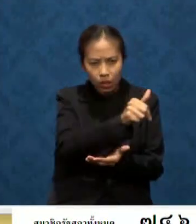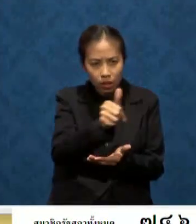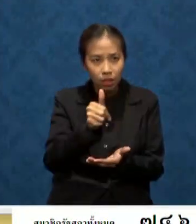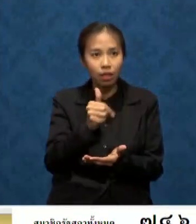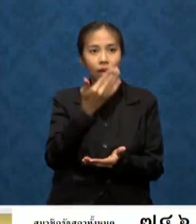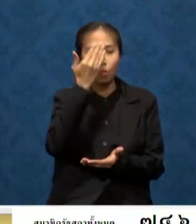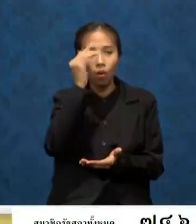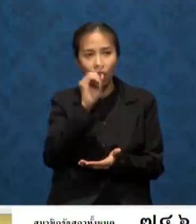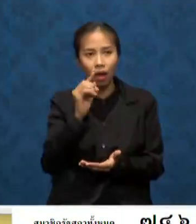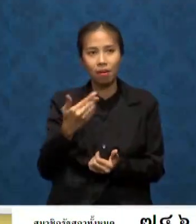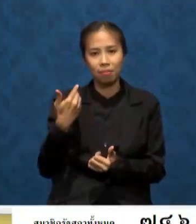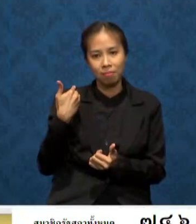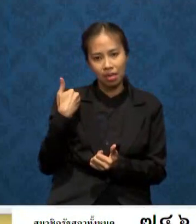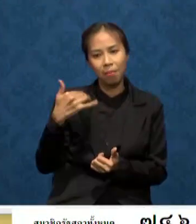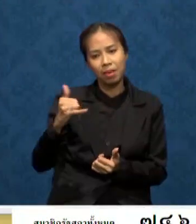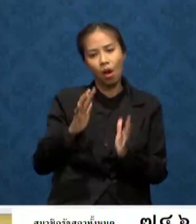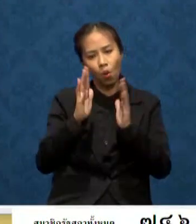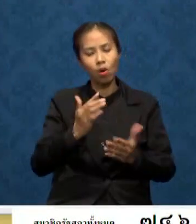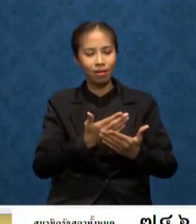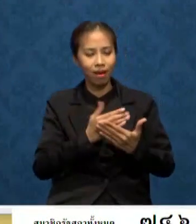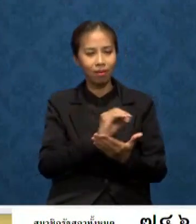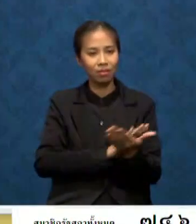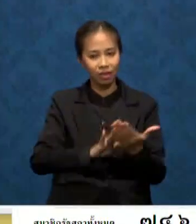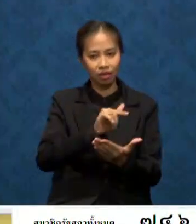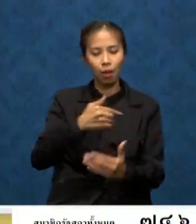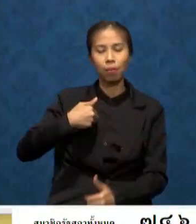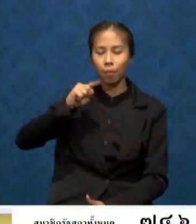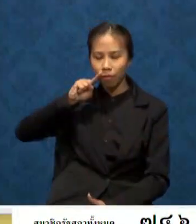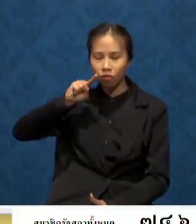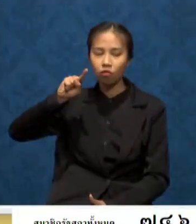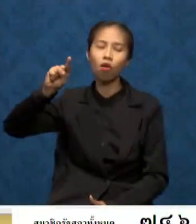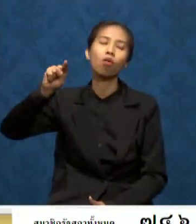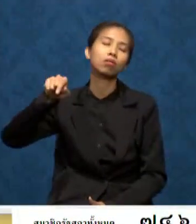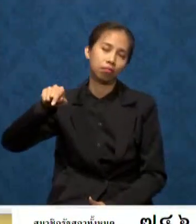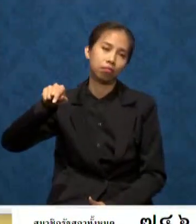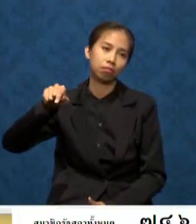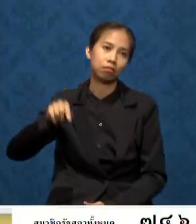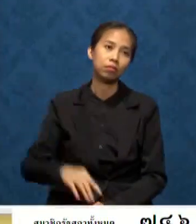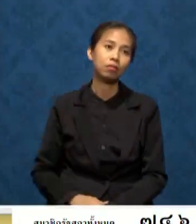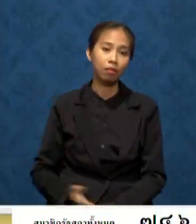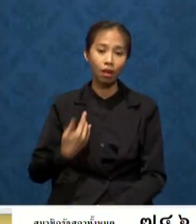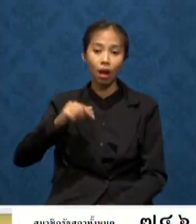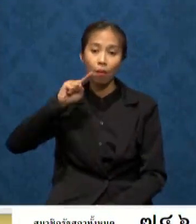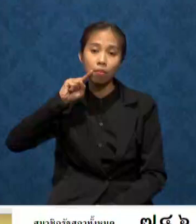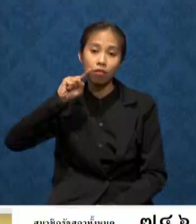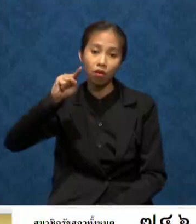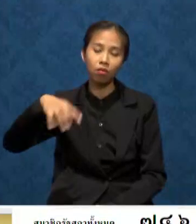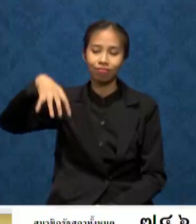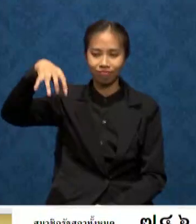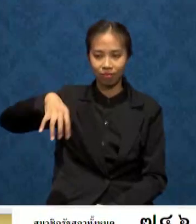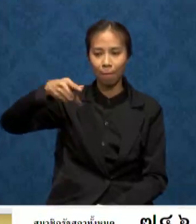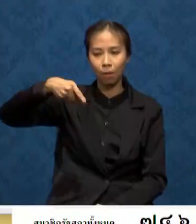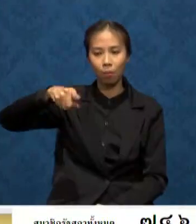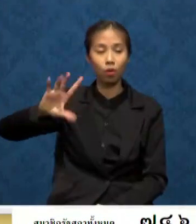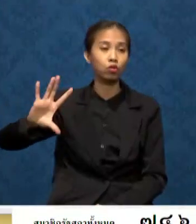ผู้หวังดีรักชาติรักแผ่นดินไปร้องเรียนกล่าวหาคณะกรรมการป้องกันและปราบปราการ